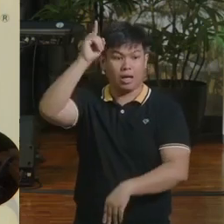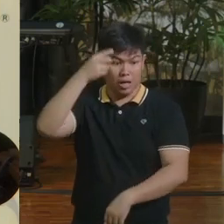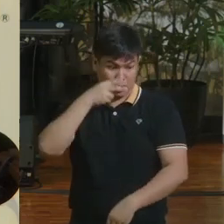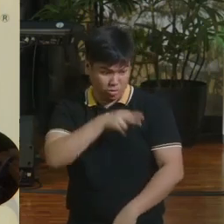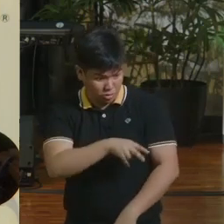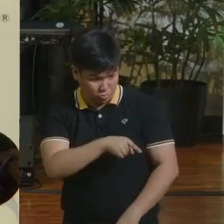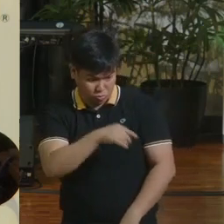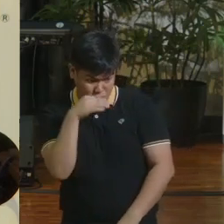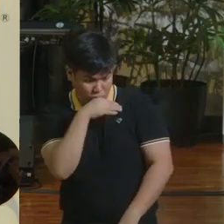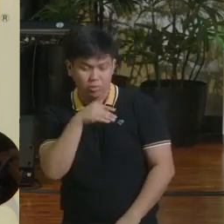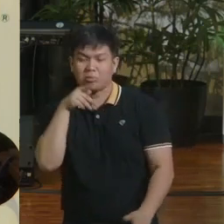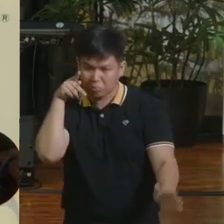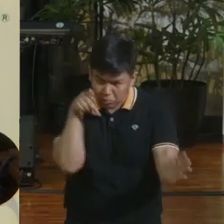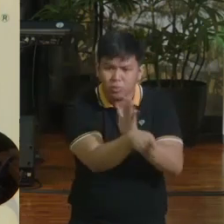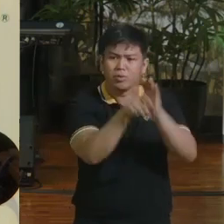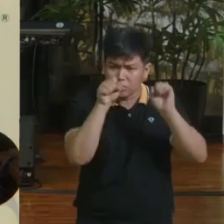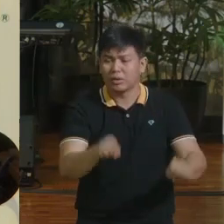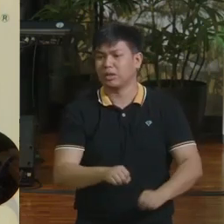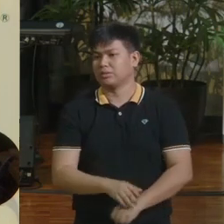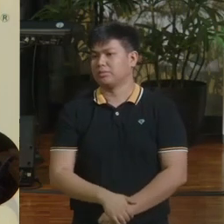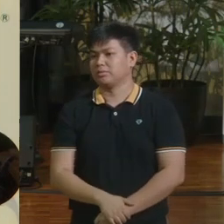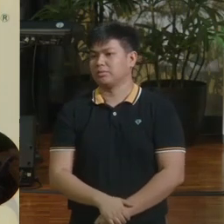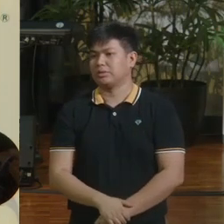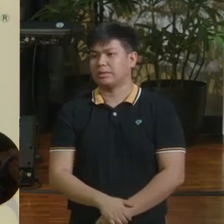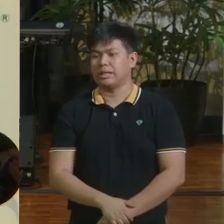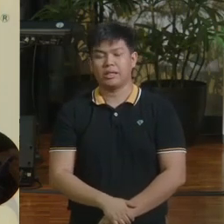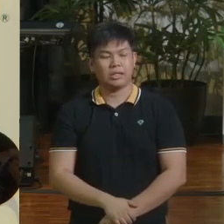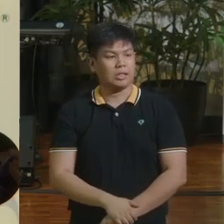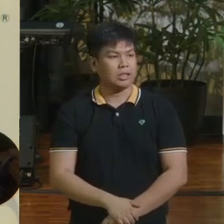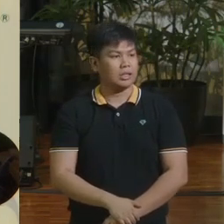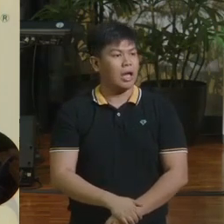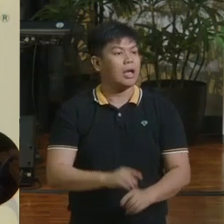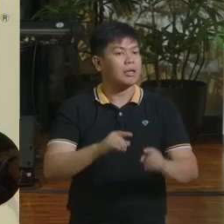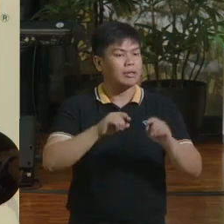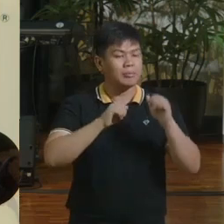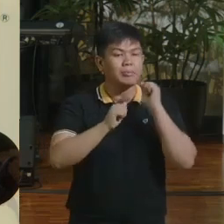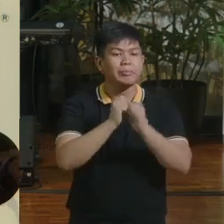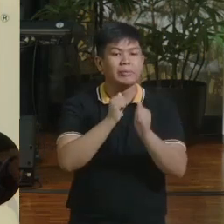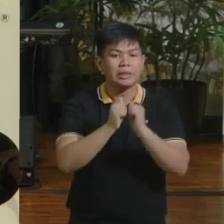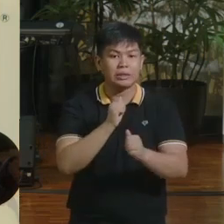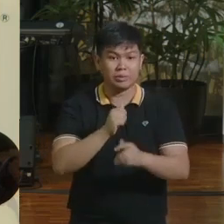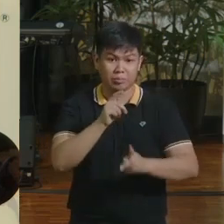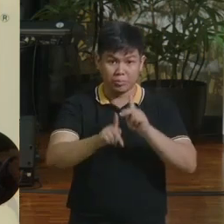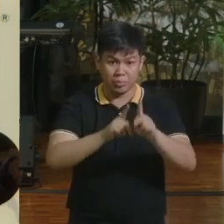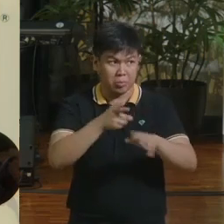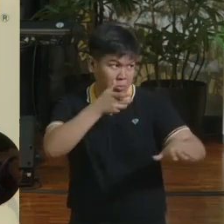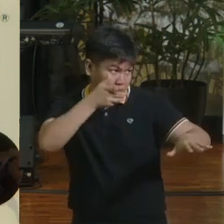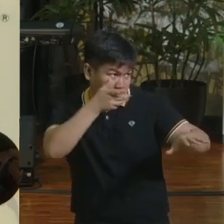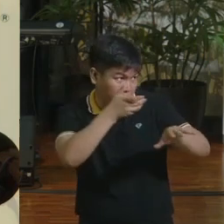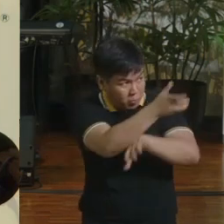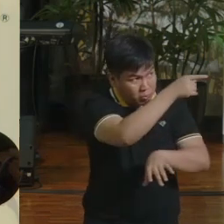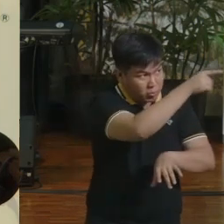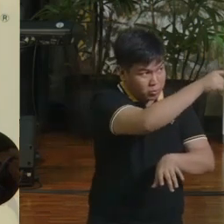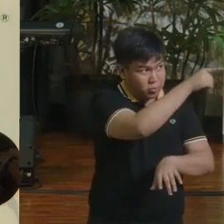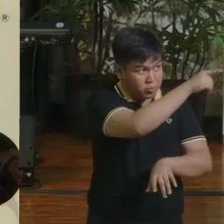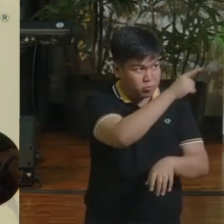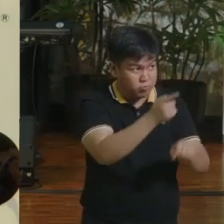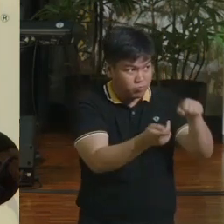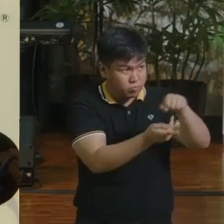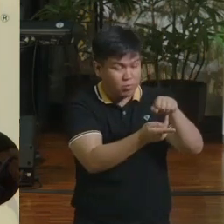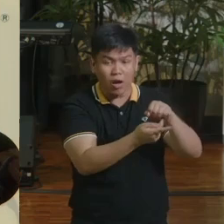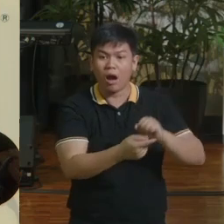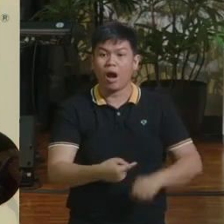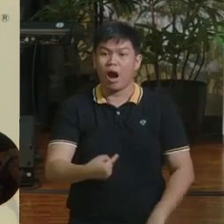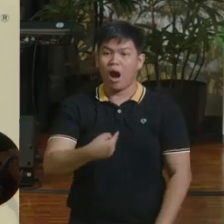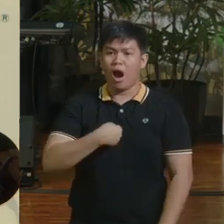ka. Pero to swear before God was serious. Serious yung paratang sa kanya na siya ay sinungaling. Sabi niya, I do